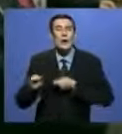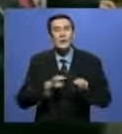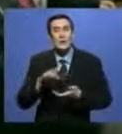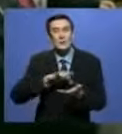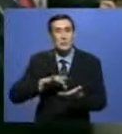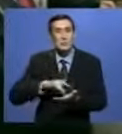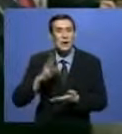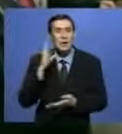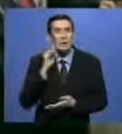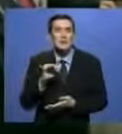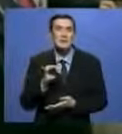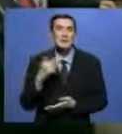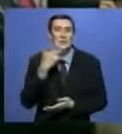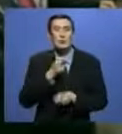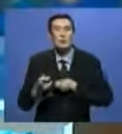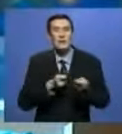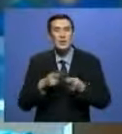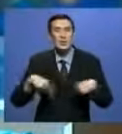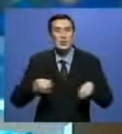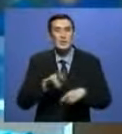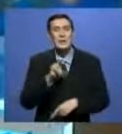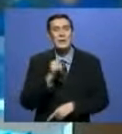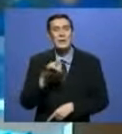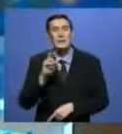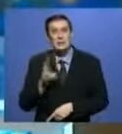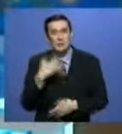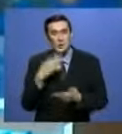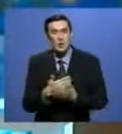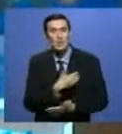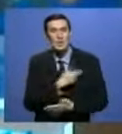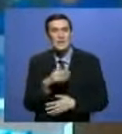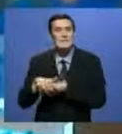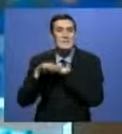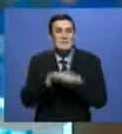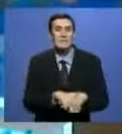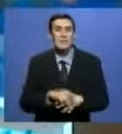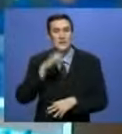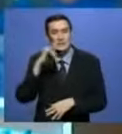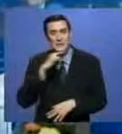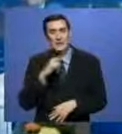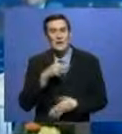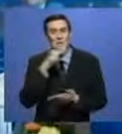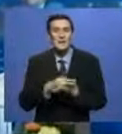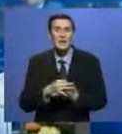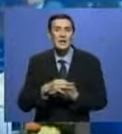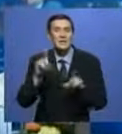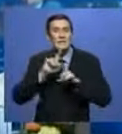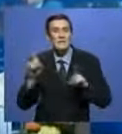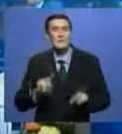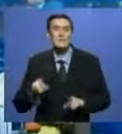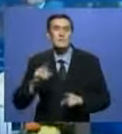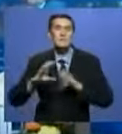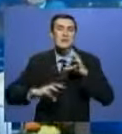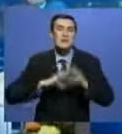Алматы и АО «Национальный управляющий холдинг Байтерек». Свое желание инвестировать в Казахстан высказали также звезды мирового